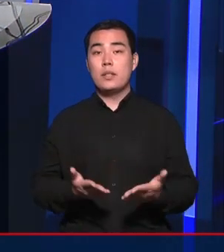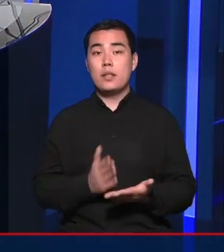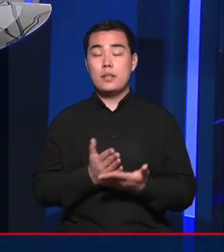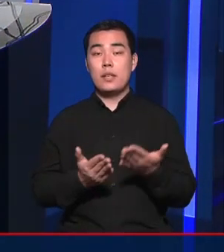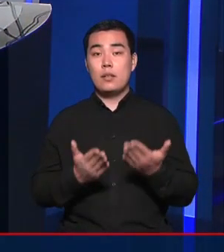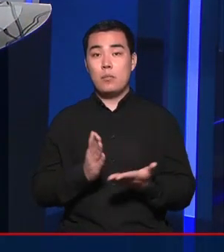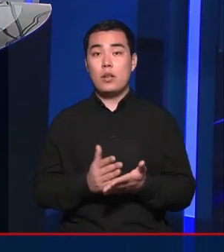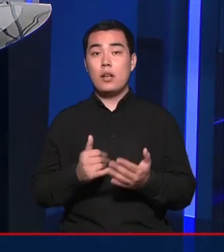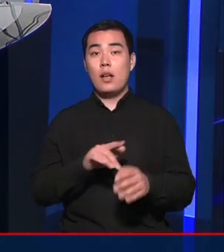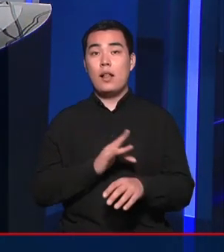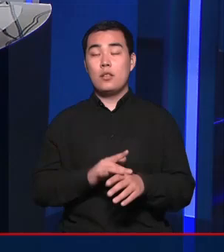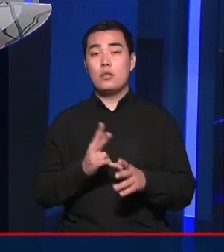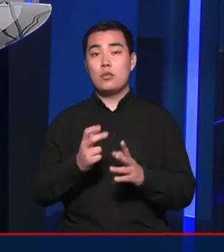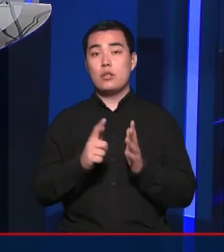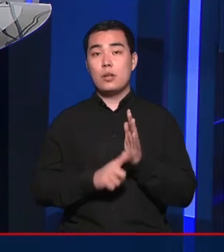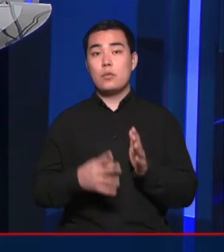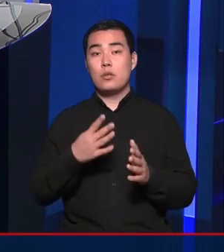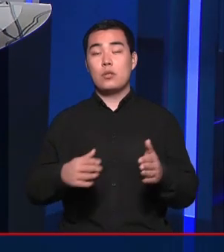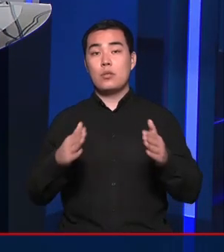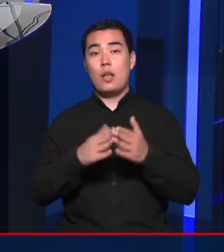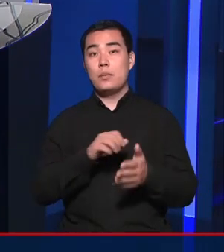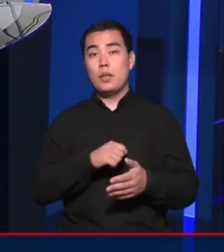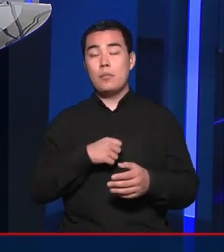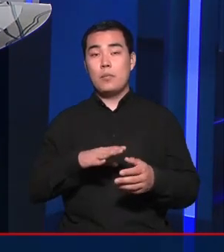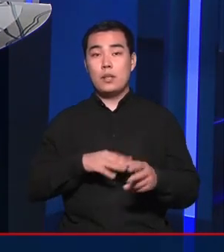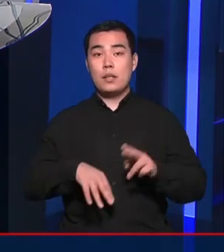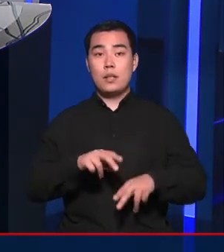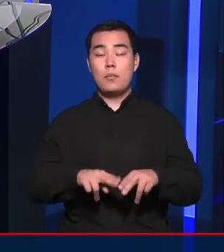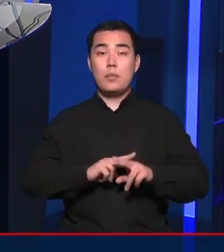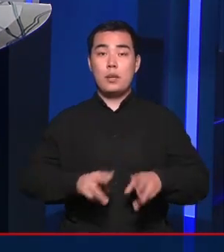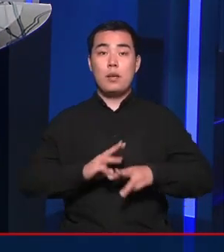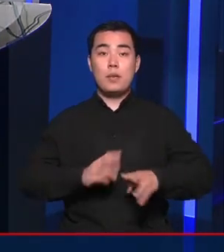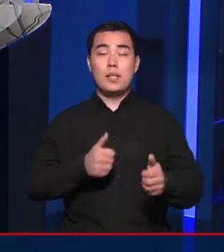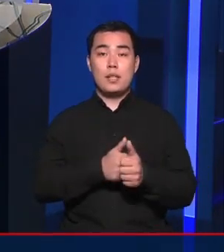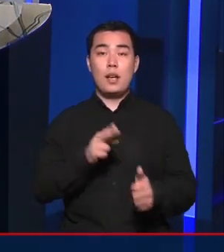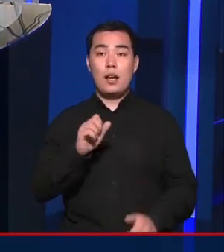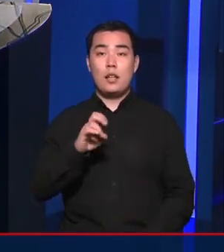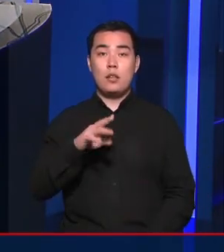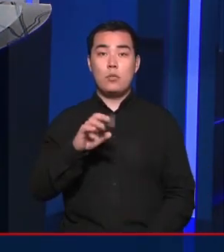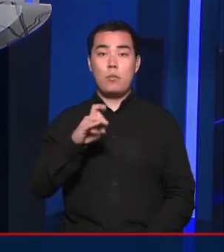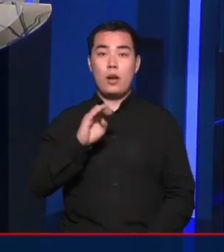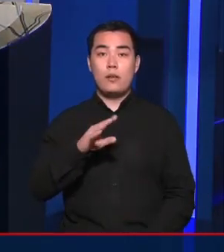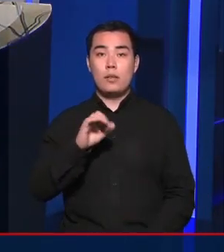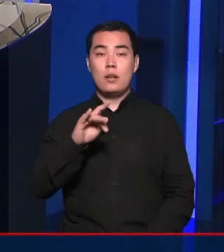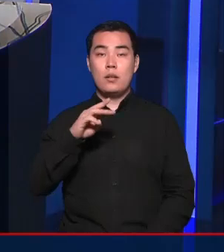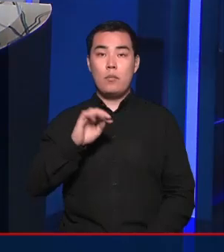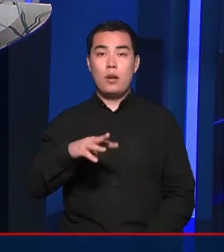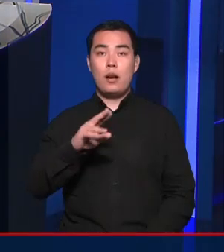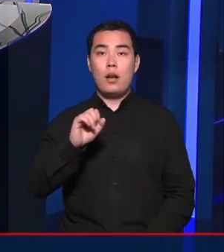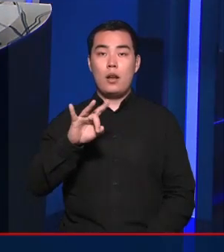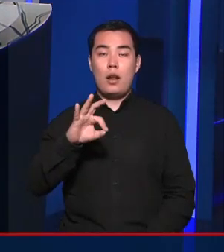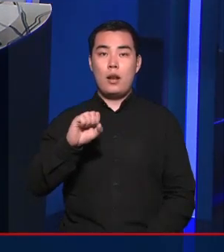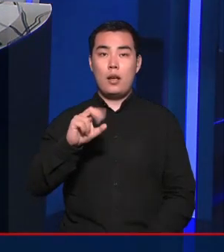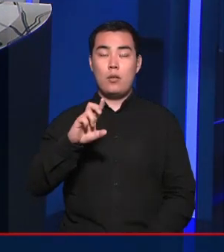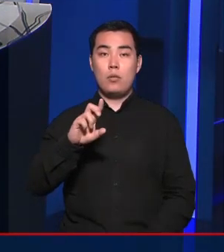көтерсе, қалада 374 үйдің қазығы қағылған. Премьер-министрдің орынбасары Қанат Бозымбаев Сырым, Қаратөбе, Теректі